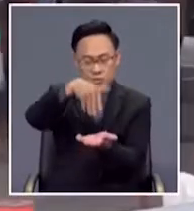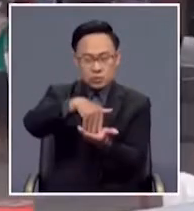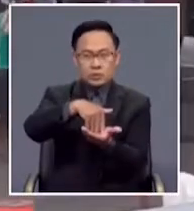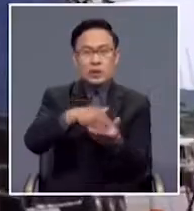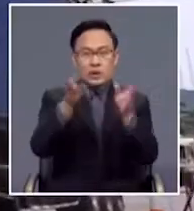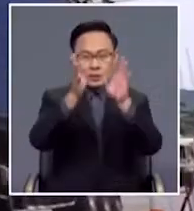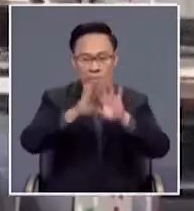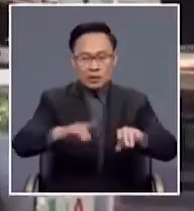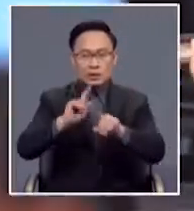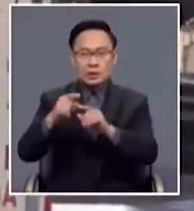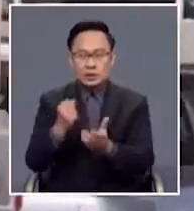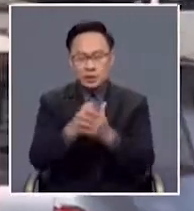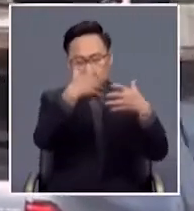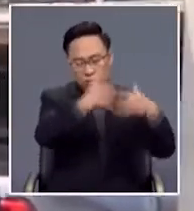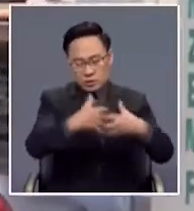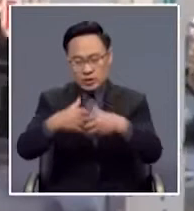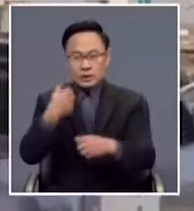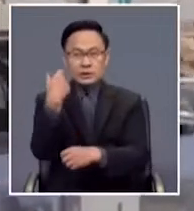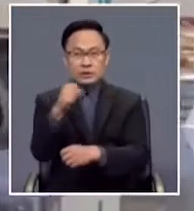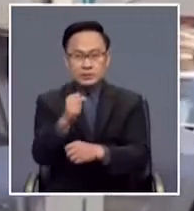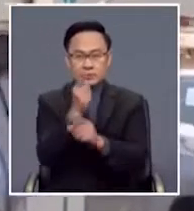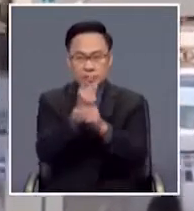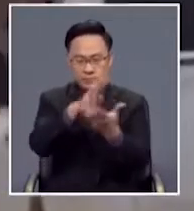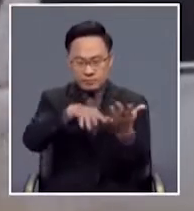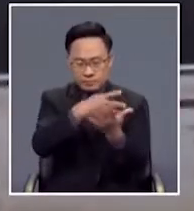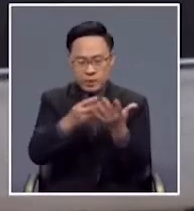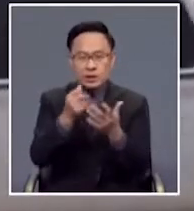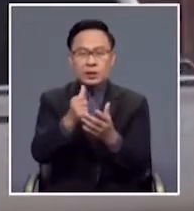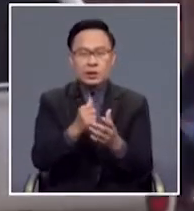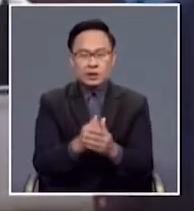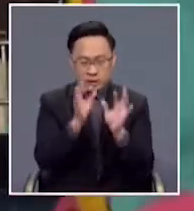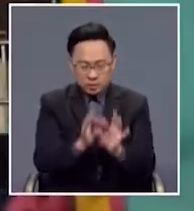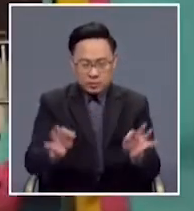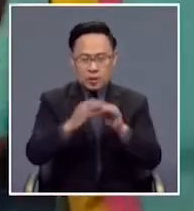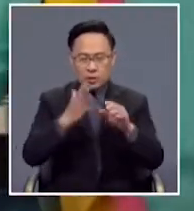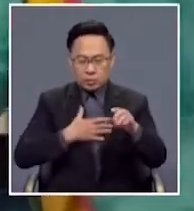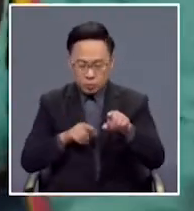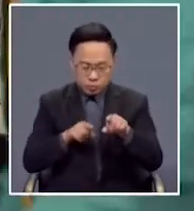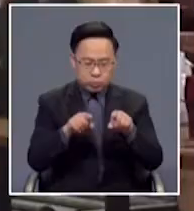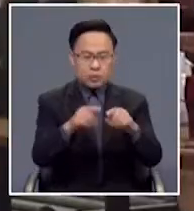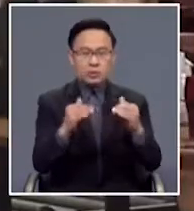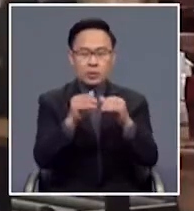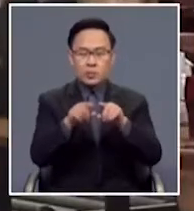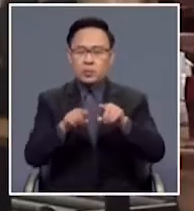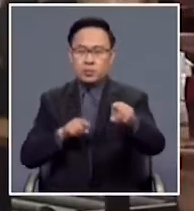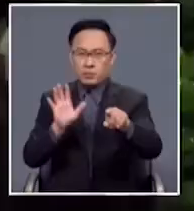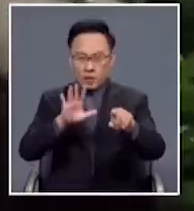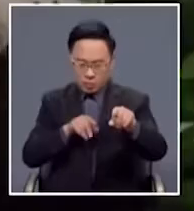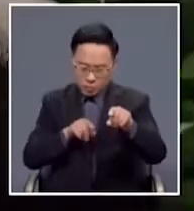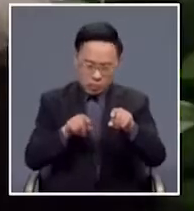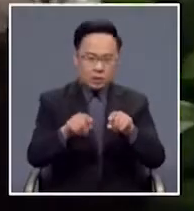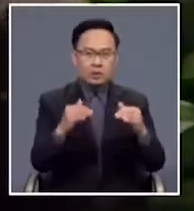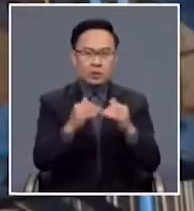างๆตาม10อุตสาหกรรมเป้าหมายได้ไม่ยากนักทั้งนี้จะต้องเข้มแข็งไปด้วยกันและไม่ทิ้งใครไว้ข้างหลังก็จะเกิดความ